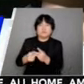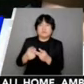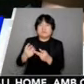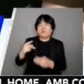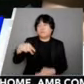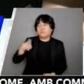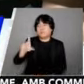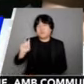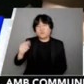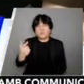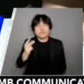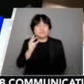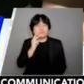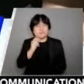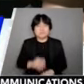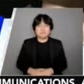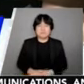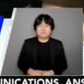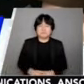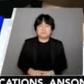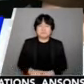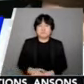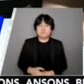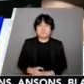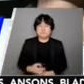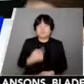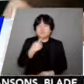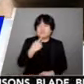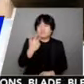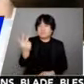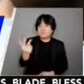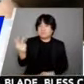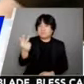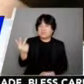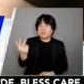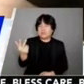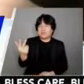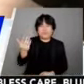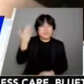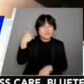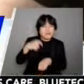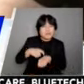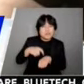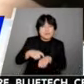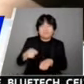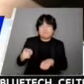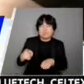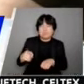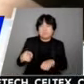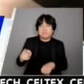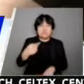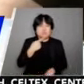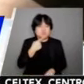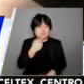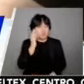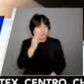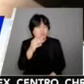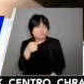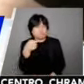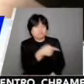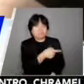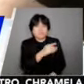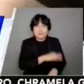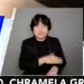Guban, pinagbanta ng buhay ng kanyang anak, kaya ibang tao ang itinuro niyang may-ari ng shabu shipment. Sa huli, si Guban din ang